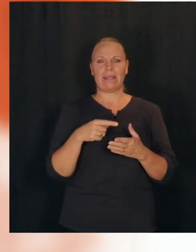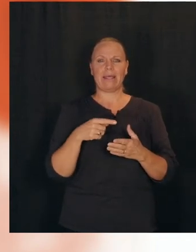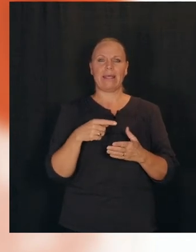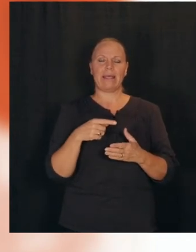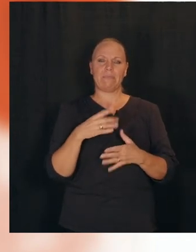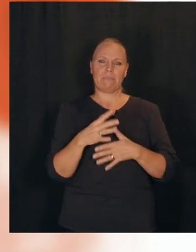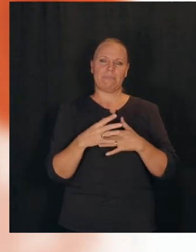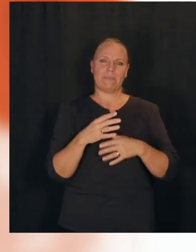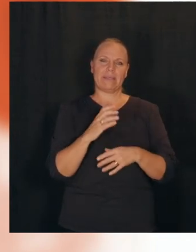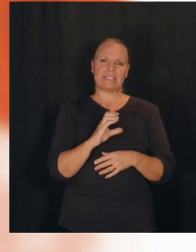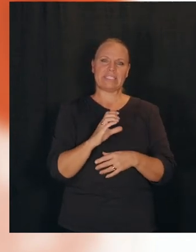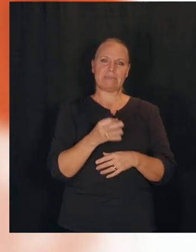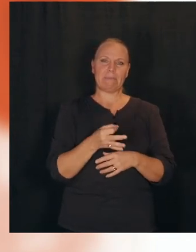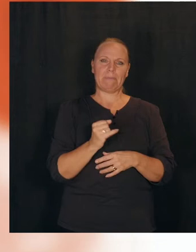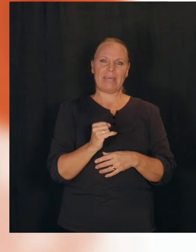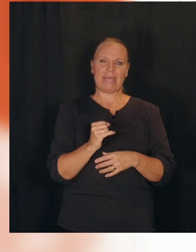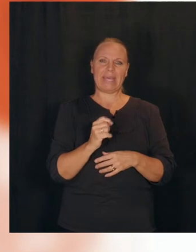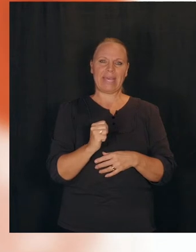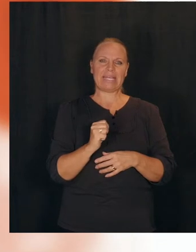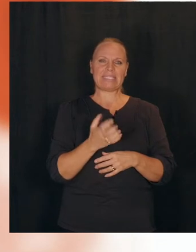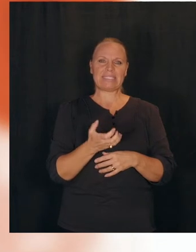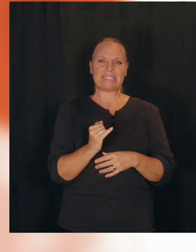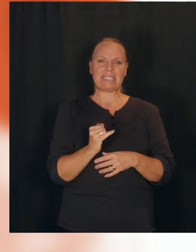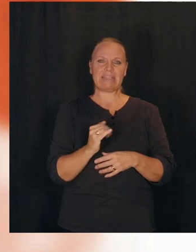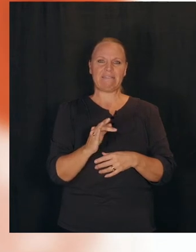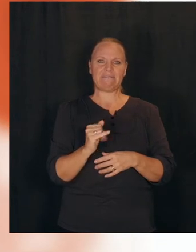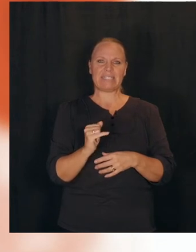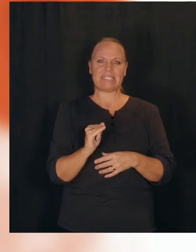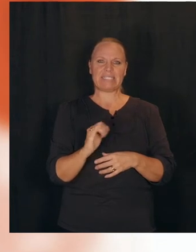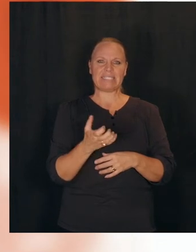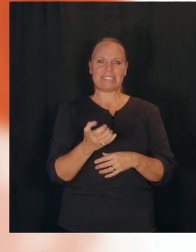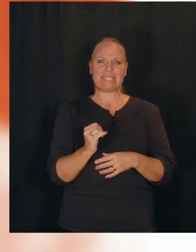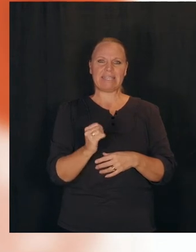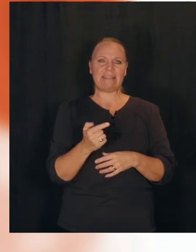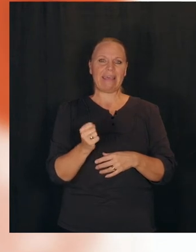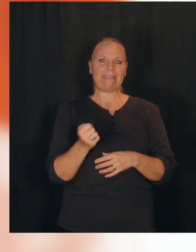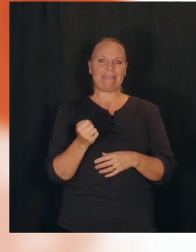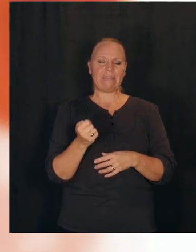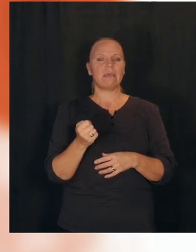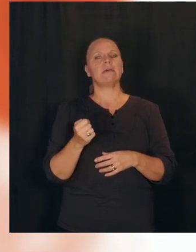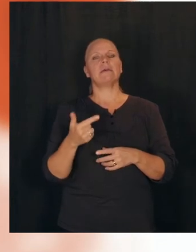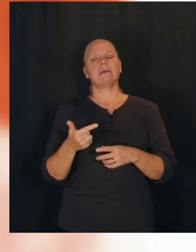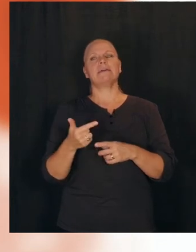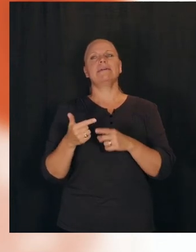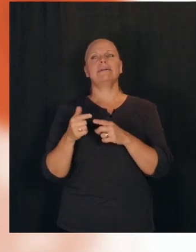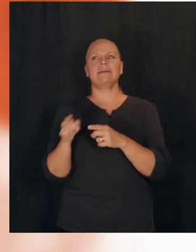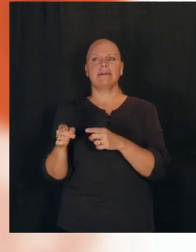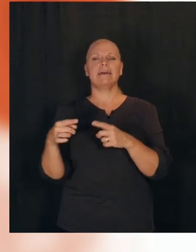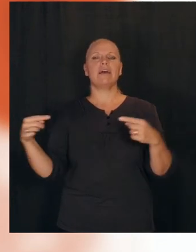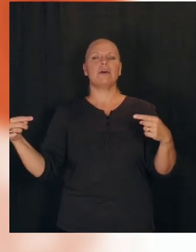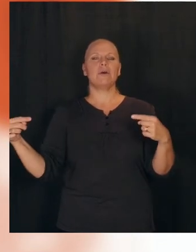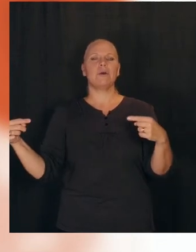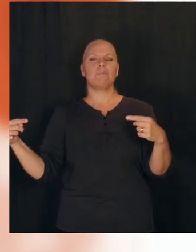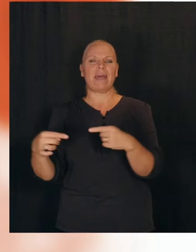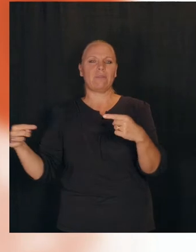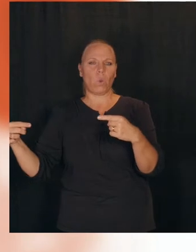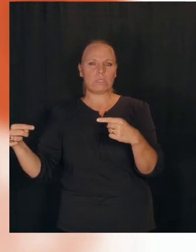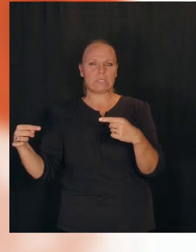specificitetens paradox, eller the paradox of specificity. Det handlar om post-it-lappen och hur den kom